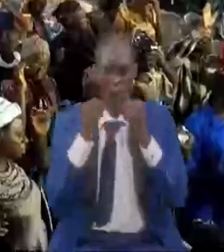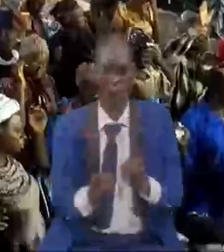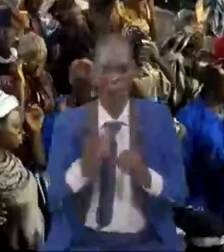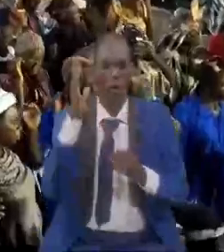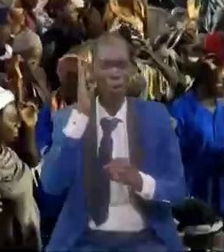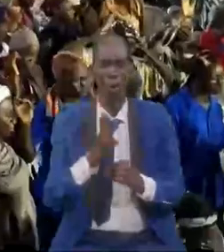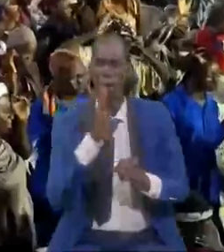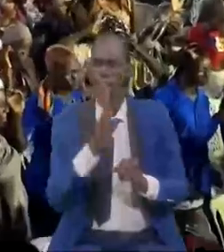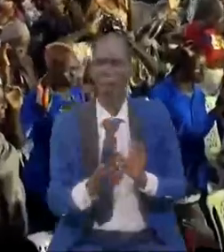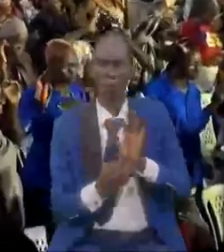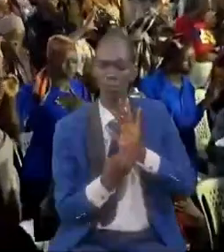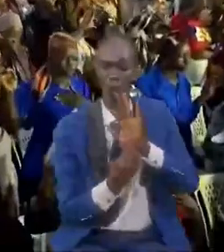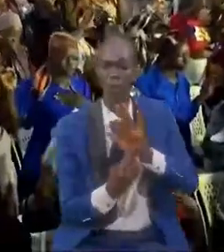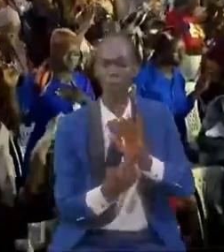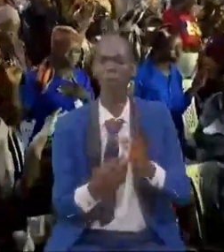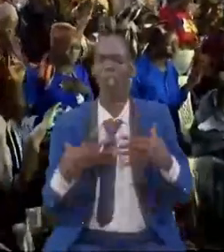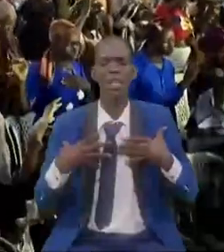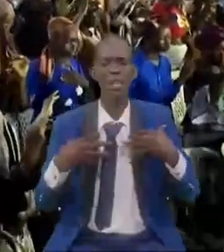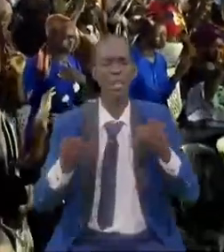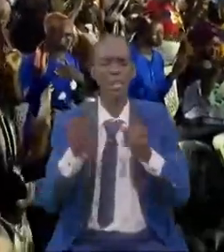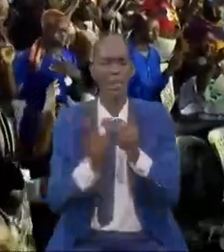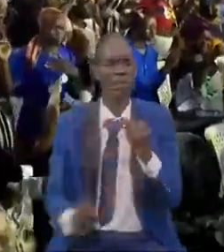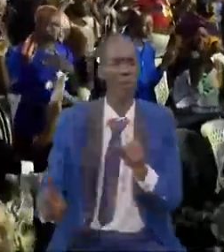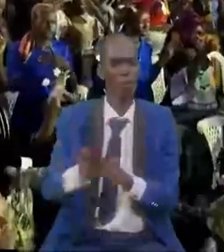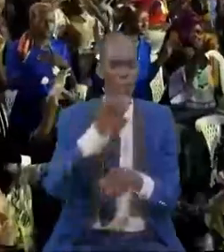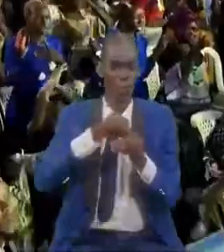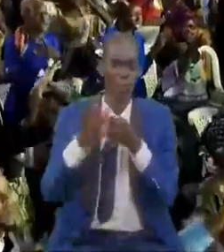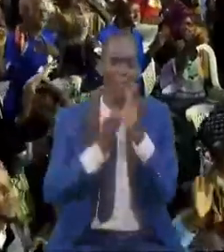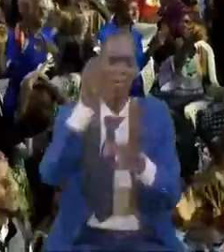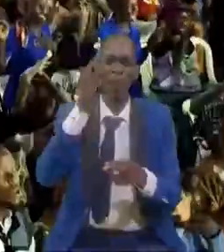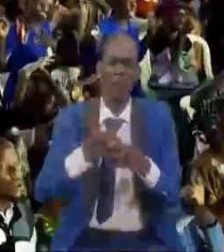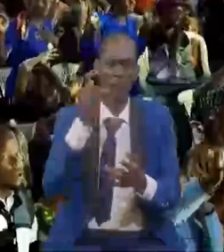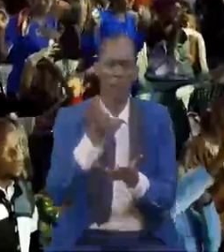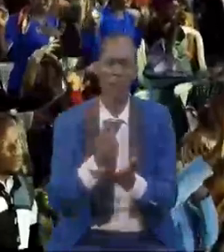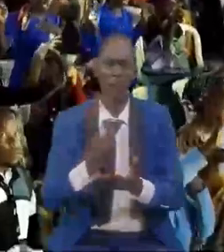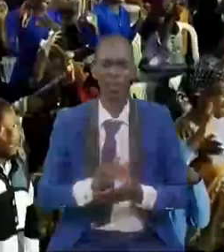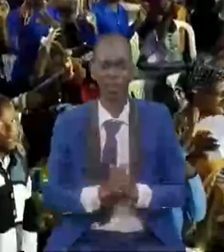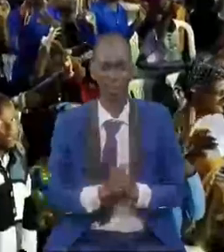soit manifestée, guérit tout le monde au nom de Jésus.